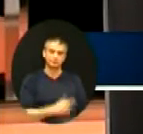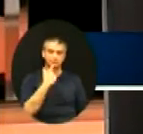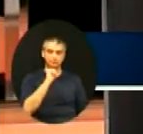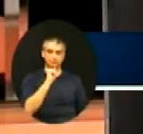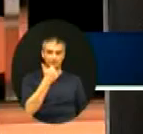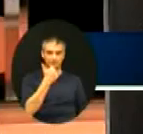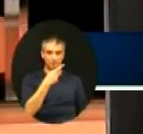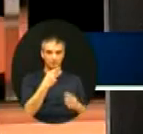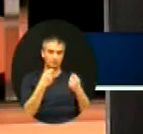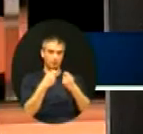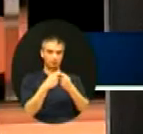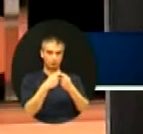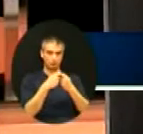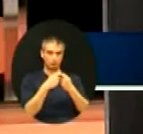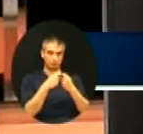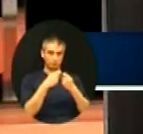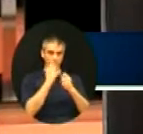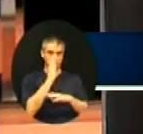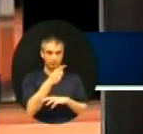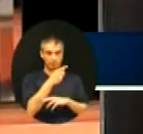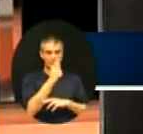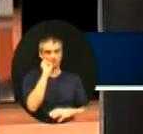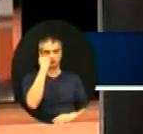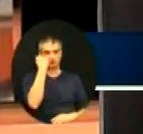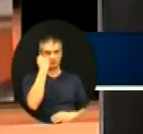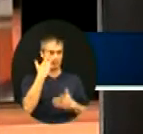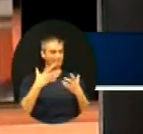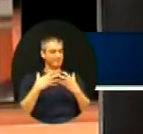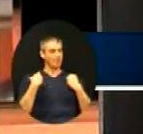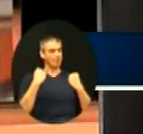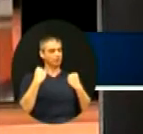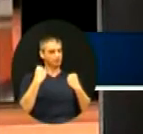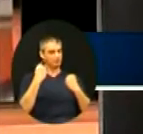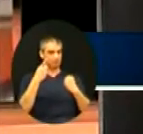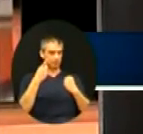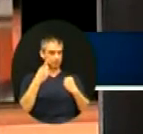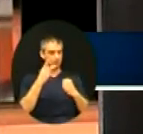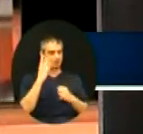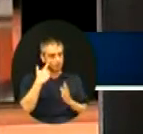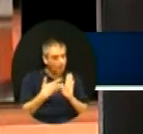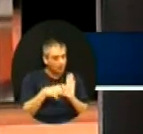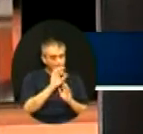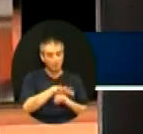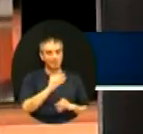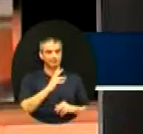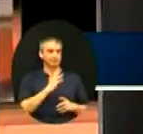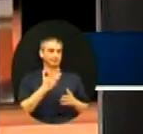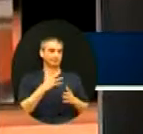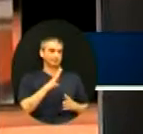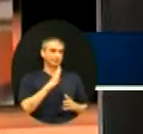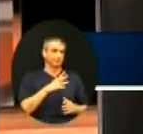ראשית, כמובן, זה קשור קשר ישיר למערך הסוציאלי ולחוסן שלו וליכולת להבחן ילד במצוקה, ילד עם סימנים